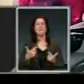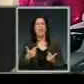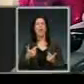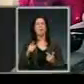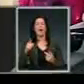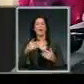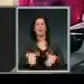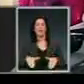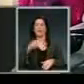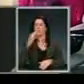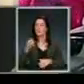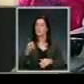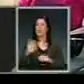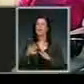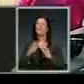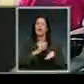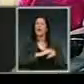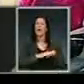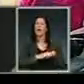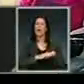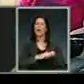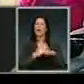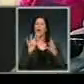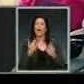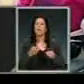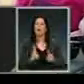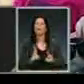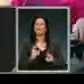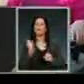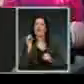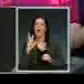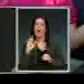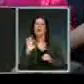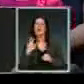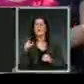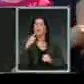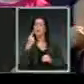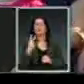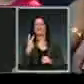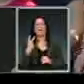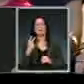אצבעות? שתיים. ואיתם הוא יכול לעשות נגרות.